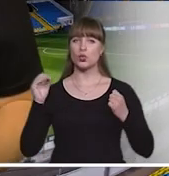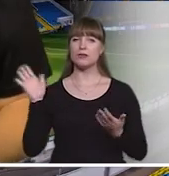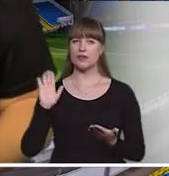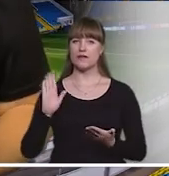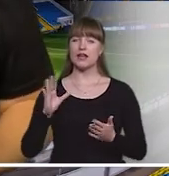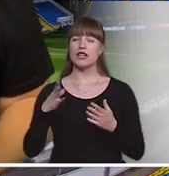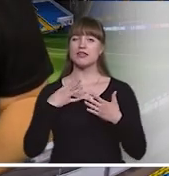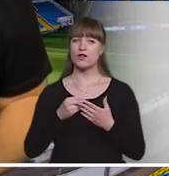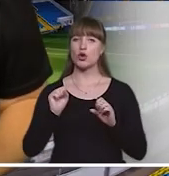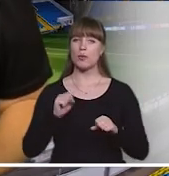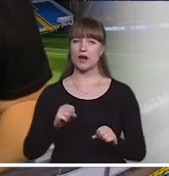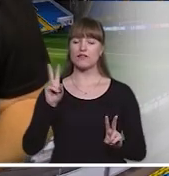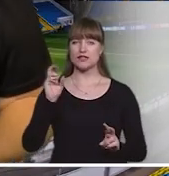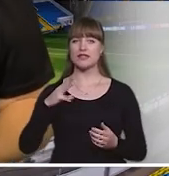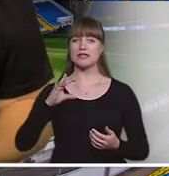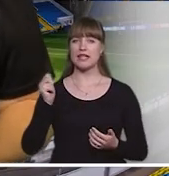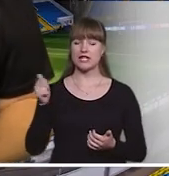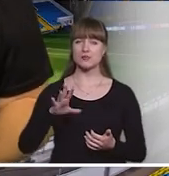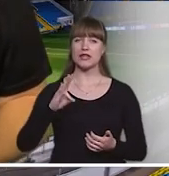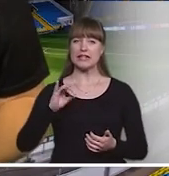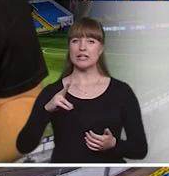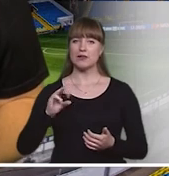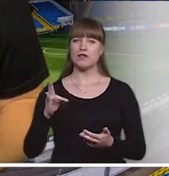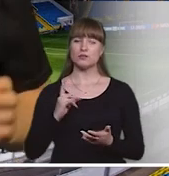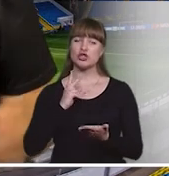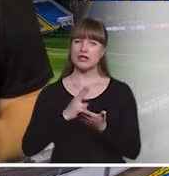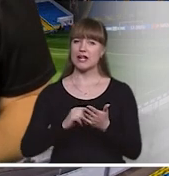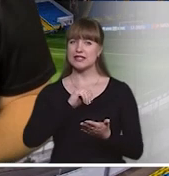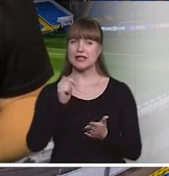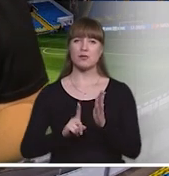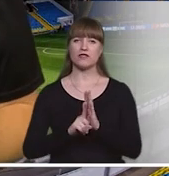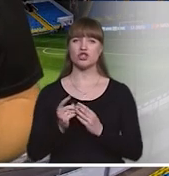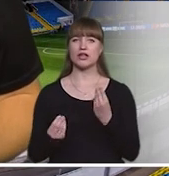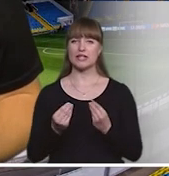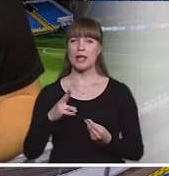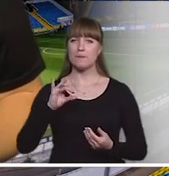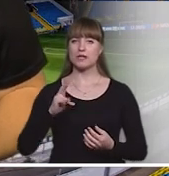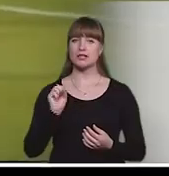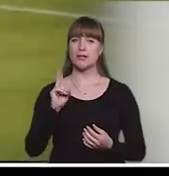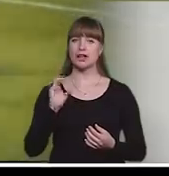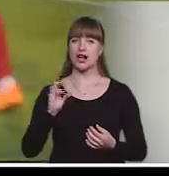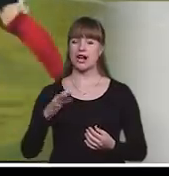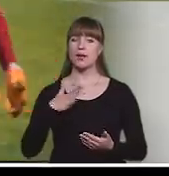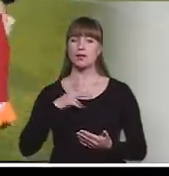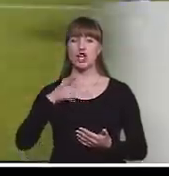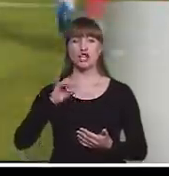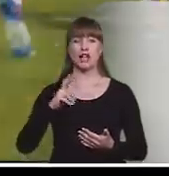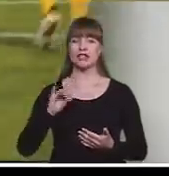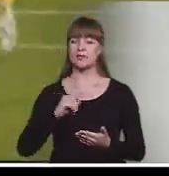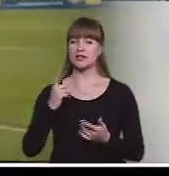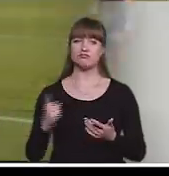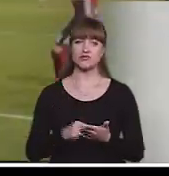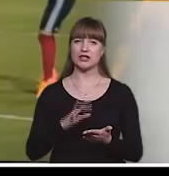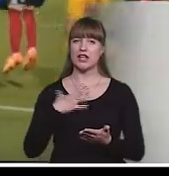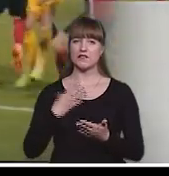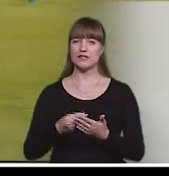право называться рекордсменом Никите Медведеву пришлось доказывать с самого начала игры с пермским «Амкаром». Но наш голкипер ни